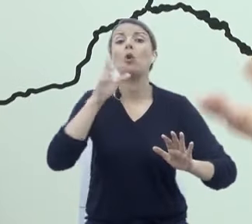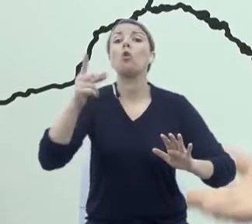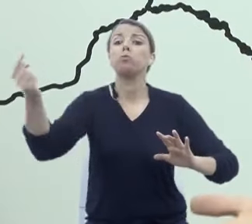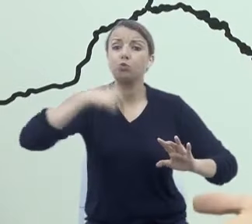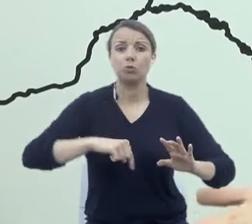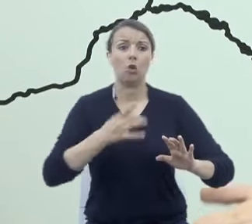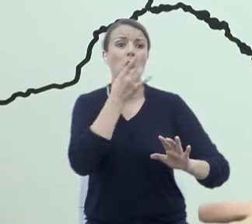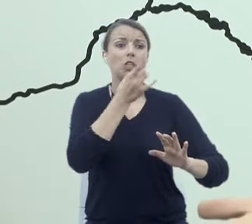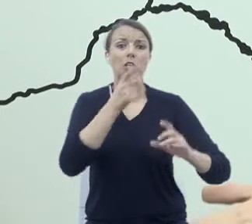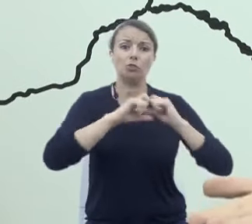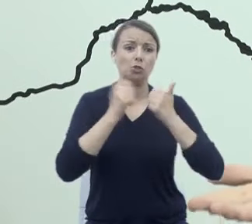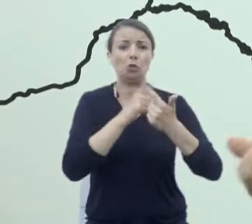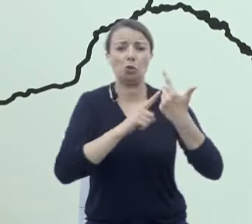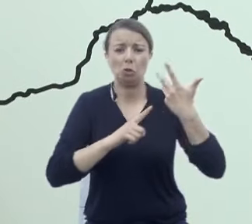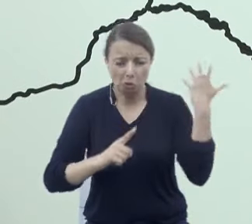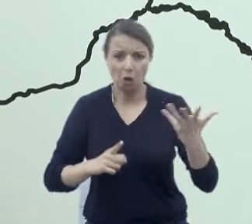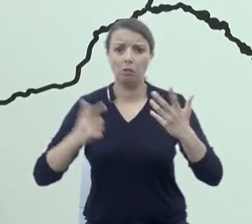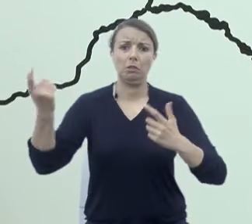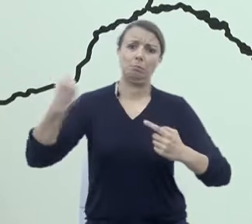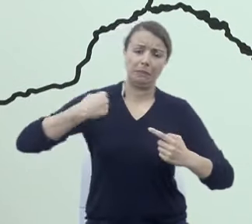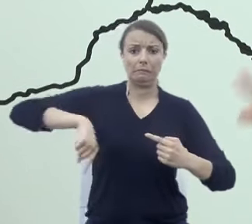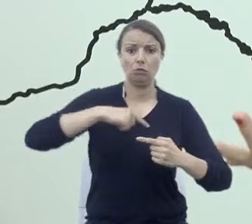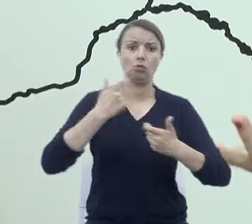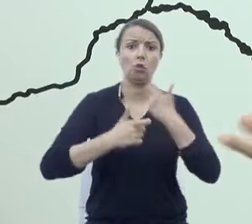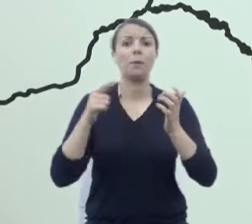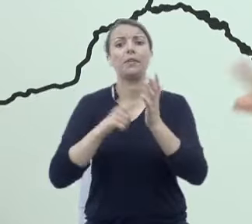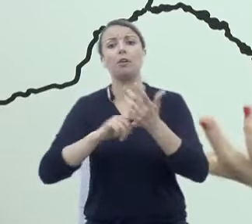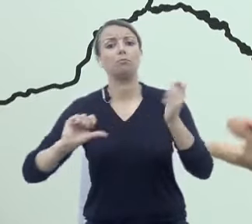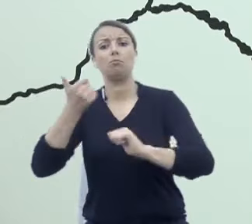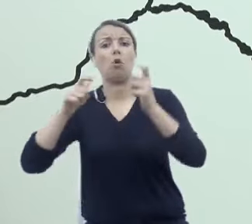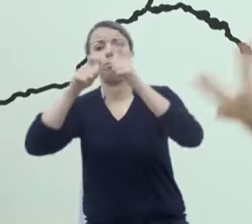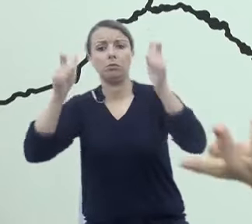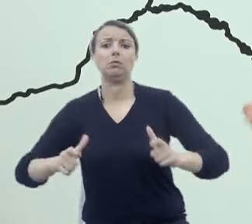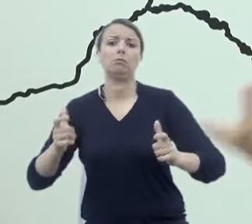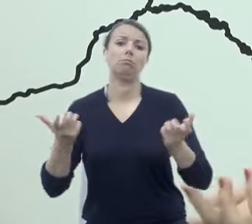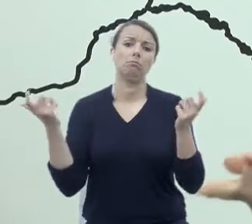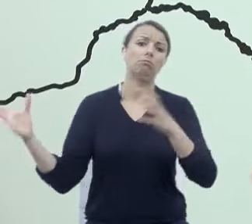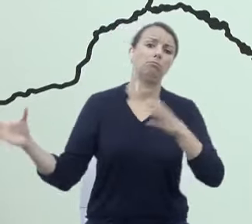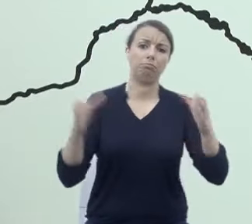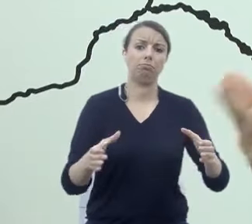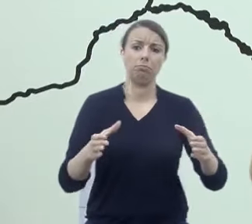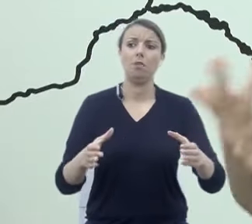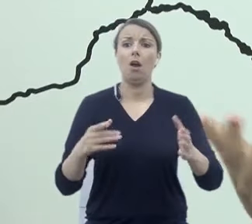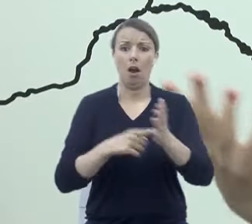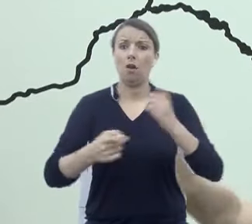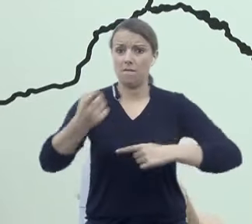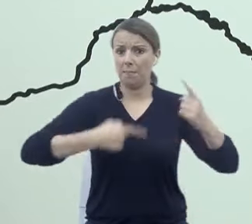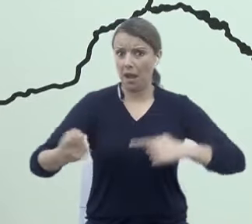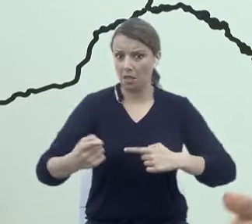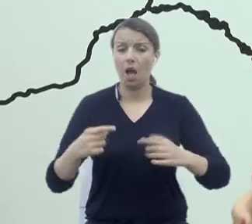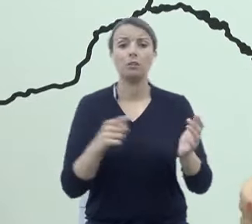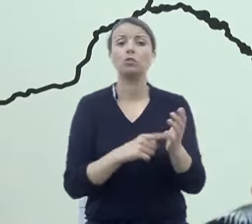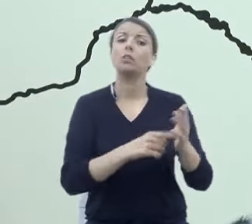i postawiono nam pomnik, tak, do którego oni byli zapraszani, bo to wiemy też i też wiemy, Marta Kurkowska-Budzan też pisze, że był jeszcze taki